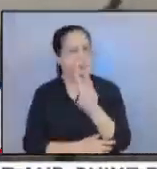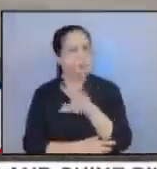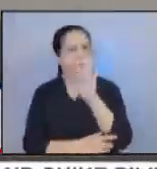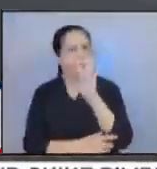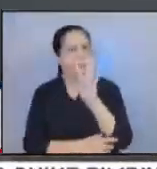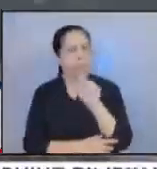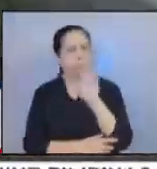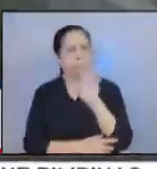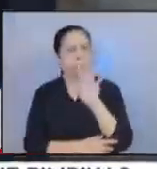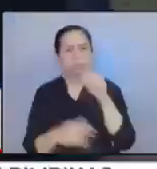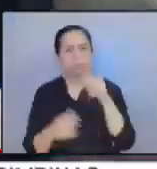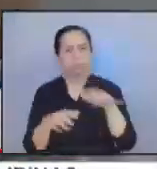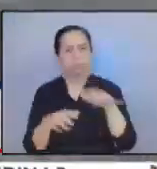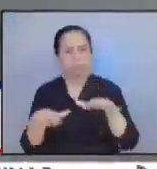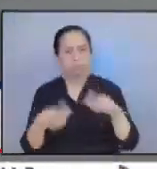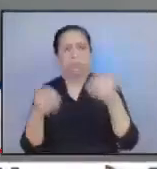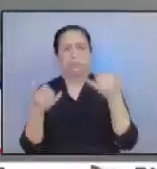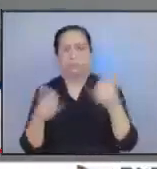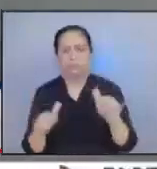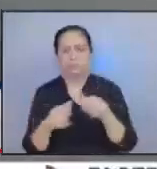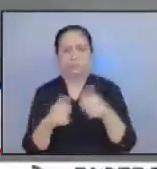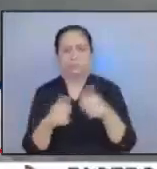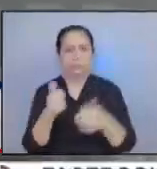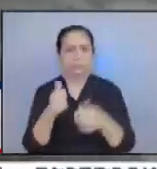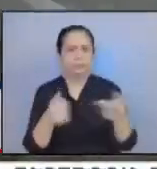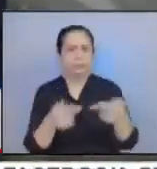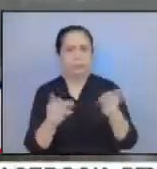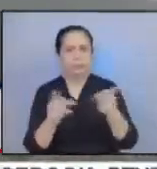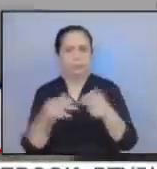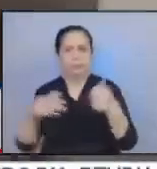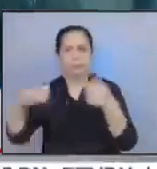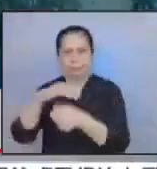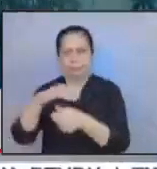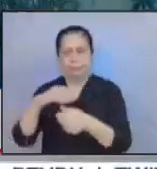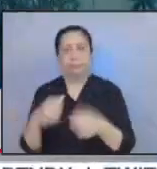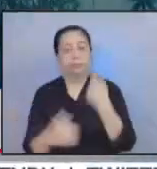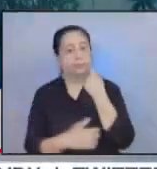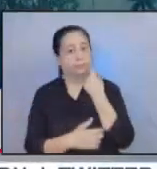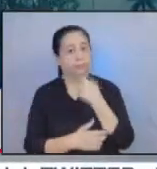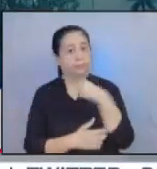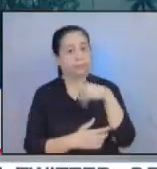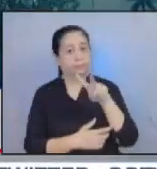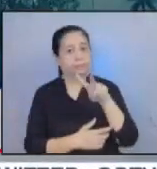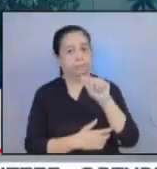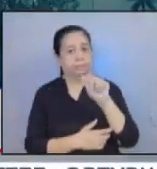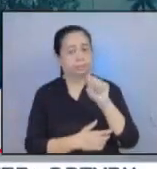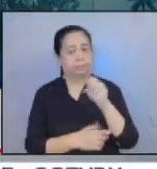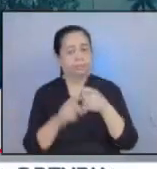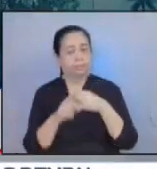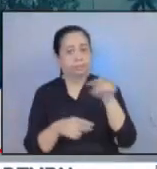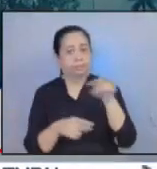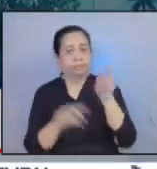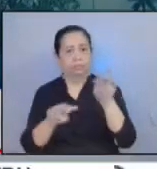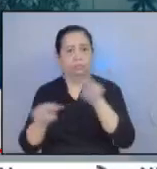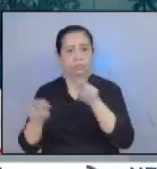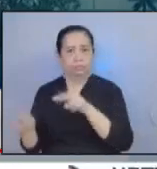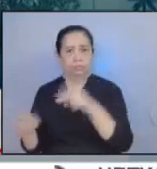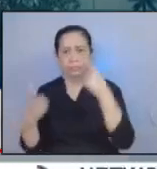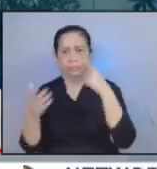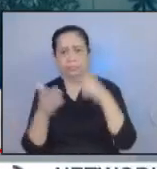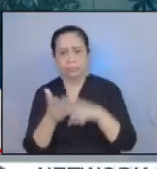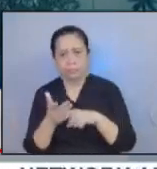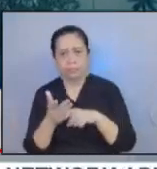lindol at ito pa rin ay sa ilang bayan sa Abra. Nauna namang sinabi ng FIVOX na base sa monitoring nila, makikita na